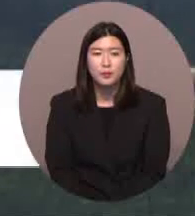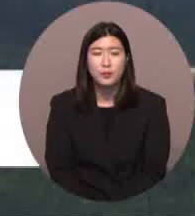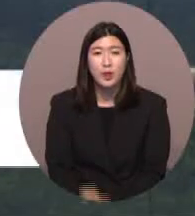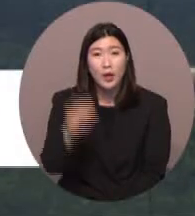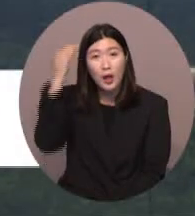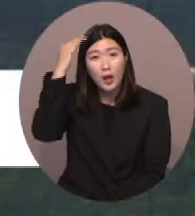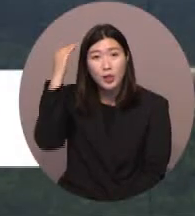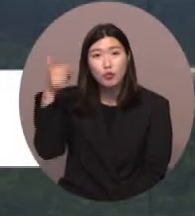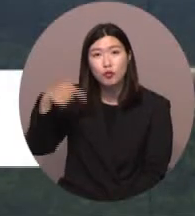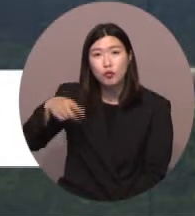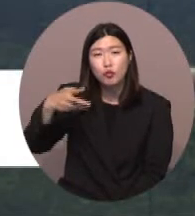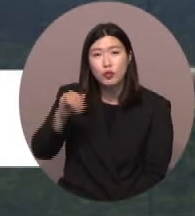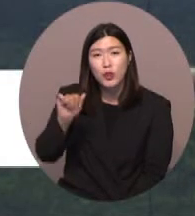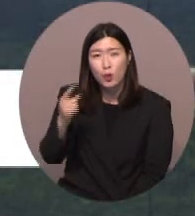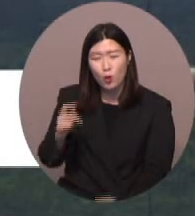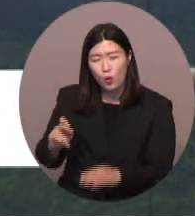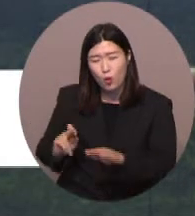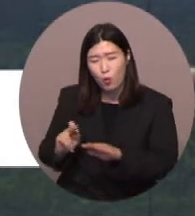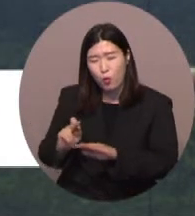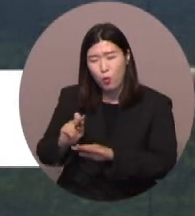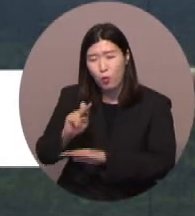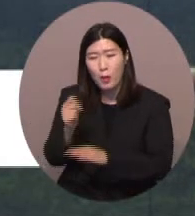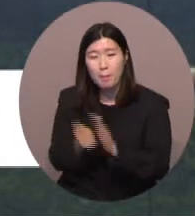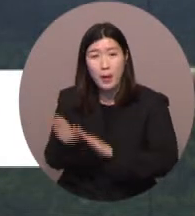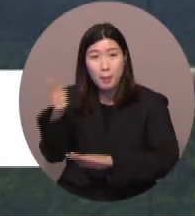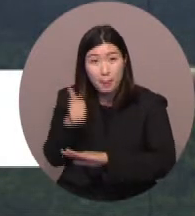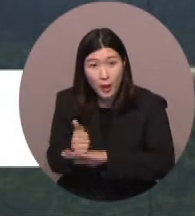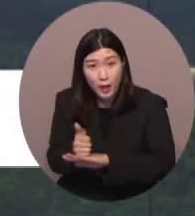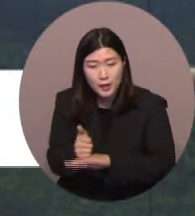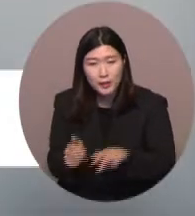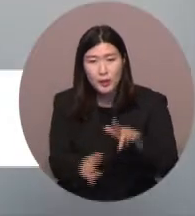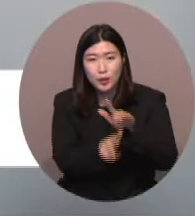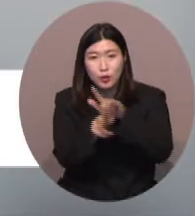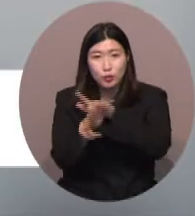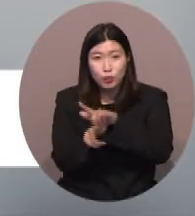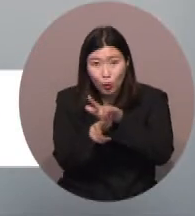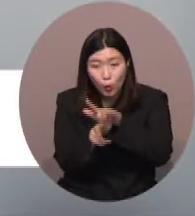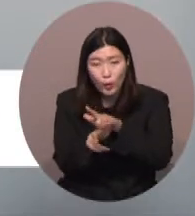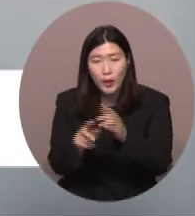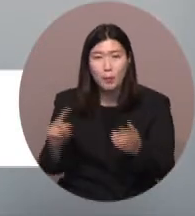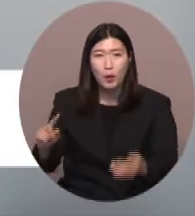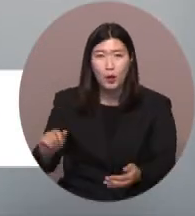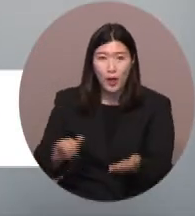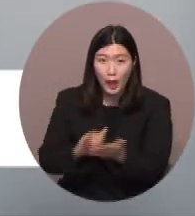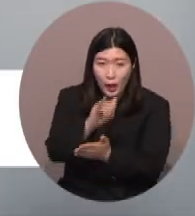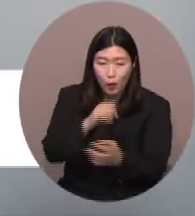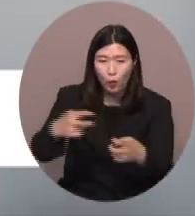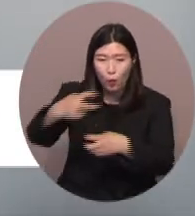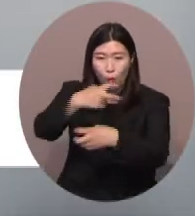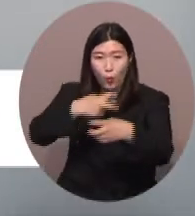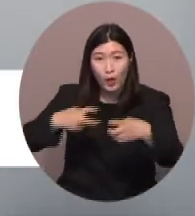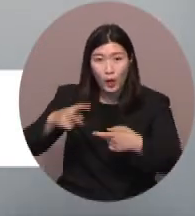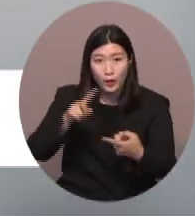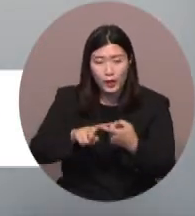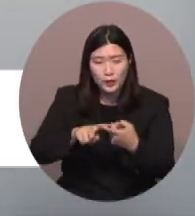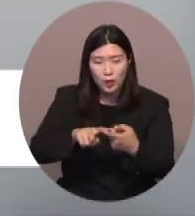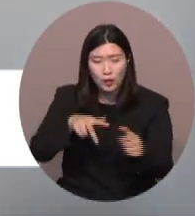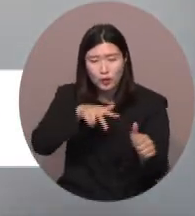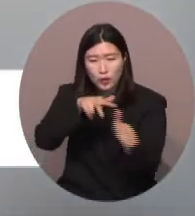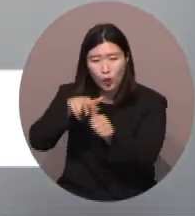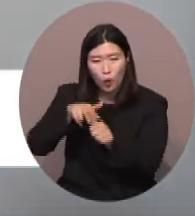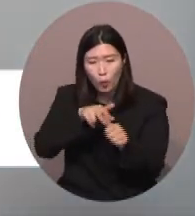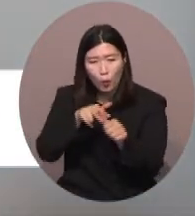한국형 발사체 누리 후에 발사 성공에 이어 들어온 이나 자율주행 도심 항공 교통 등의 보다 정확한